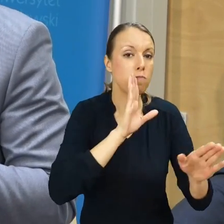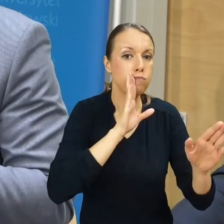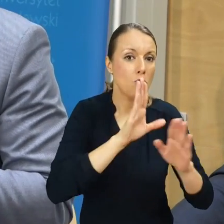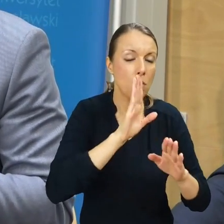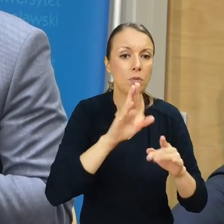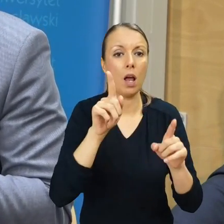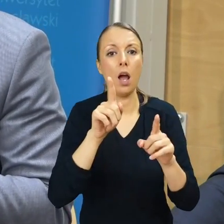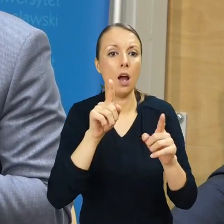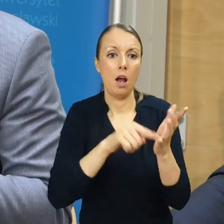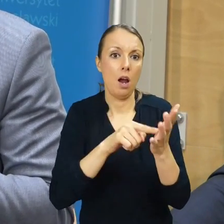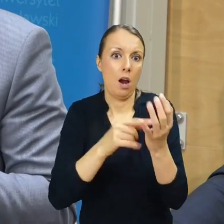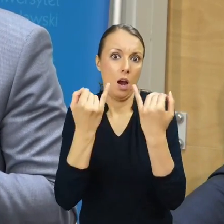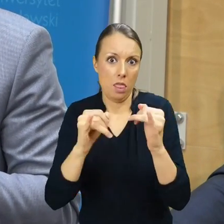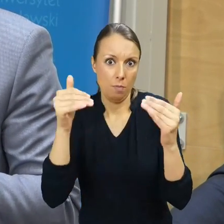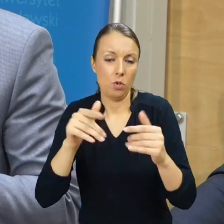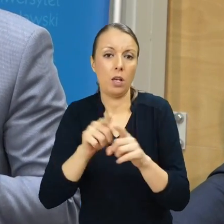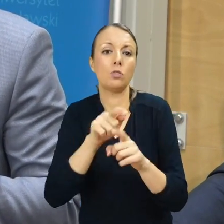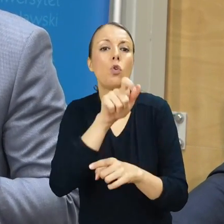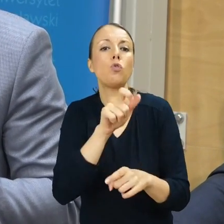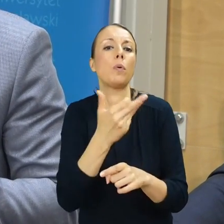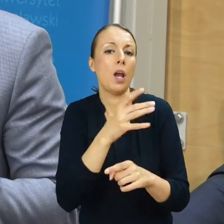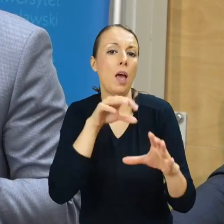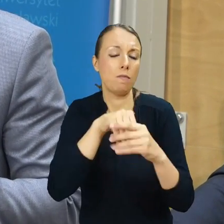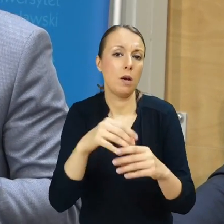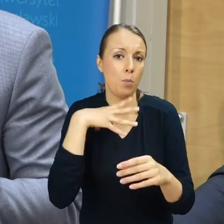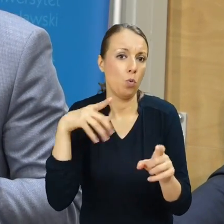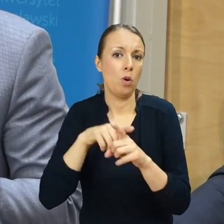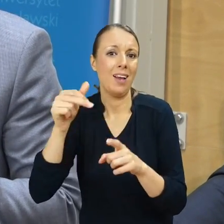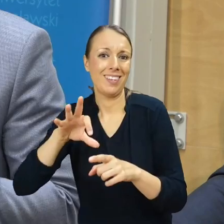nie wiąże i samego NSA później nie wiąże. Także to tyle